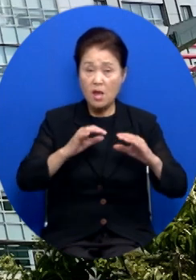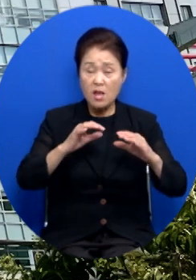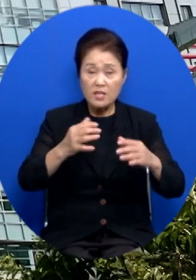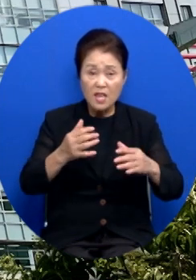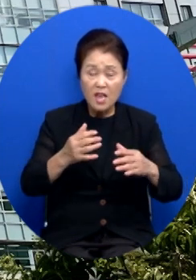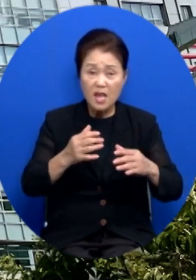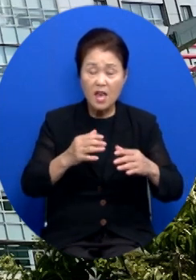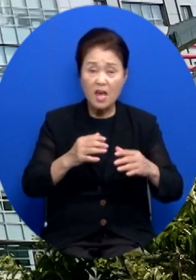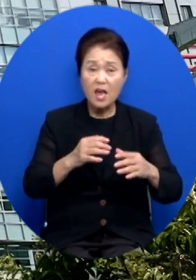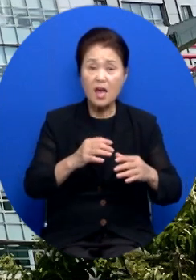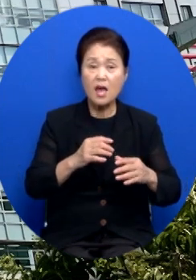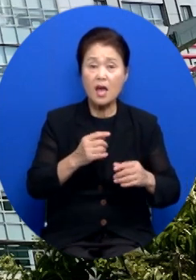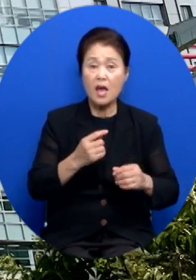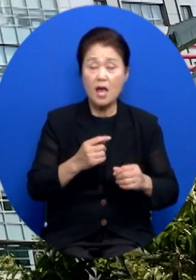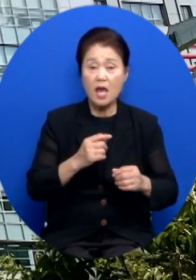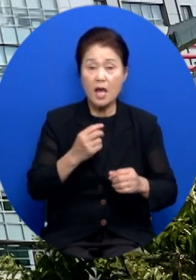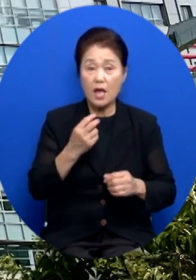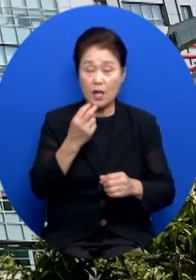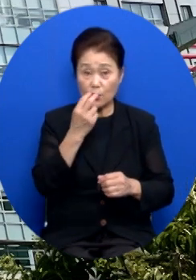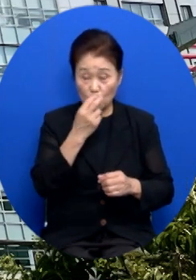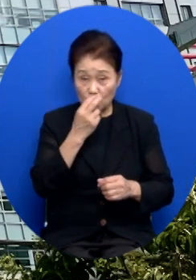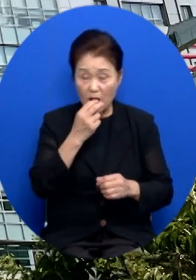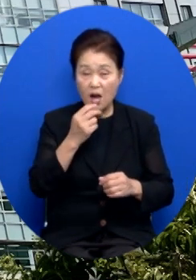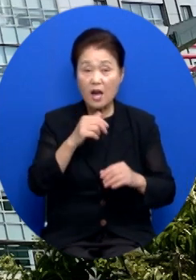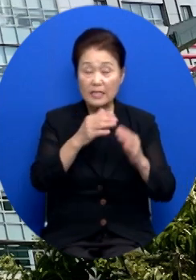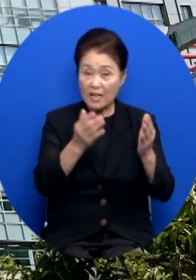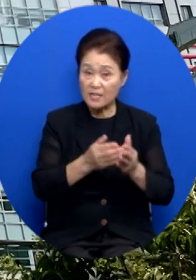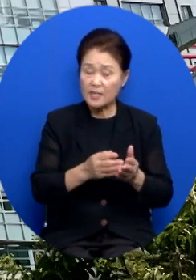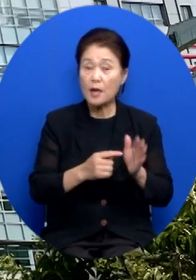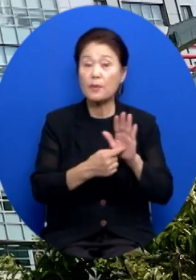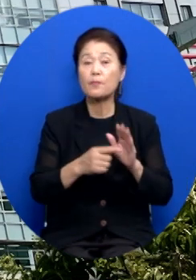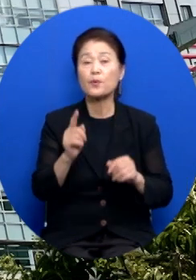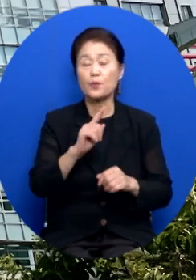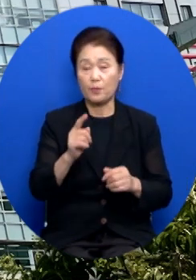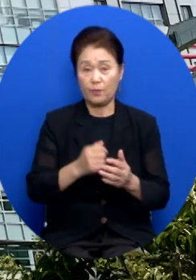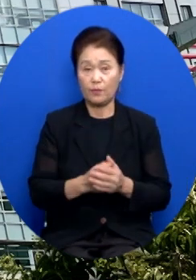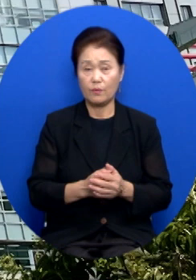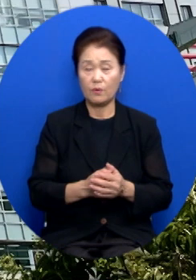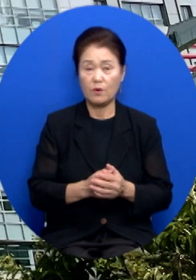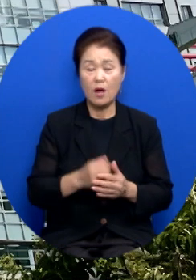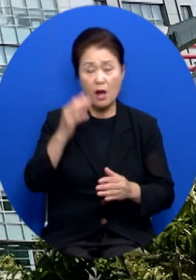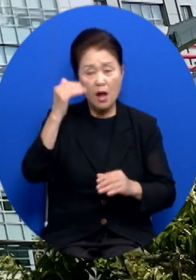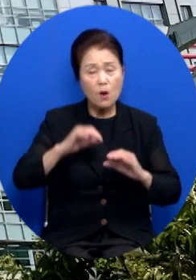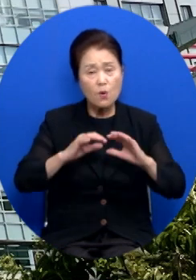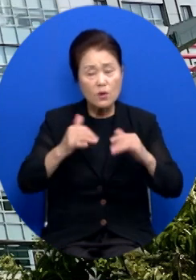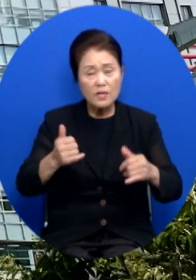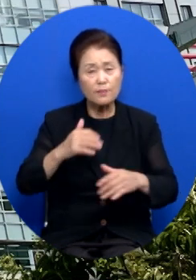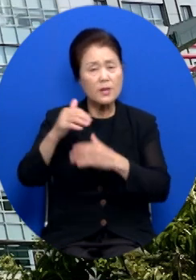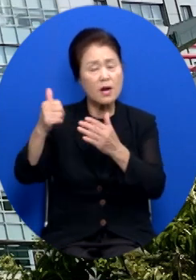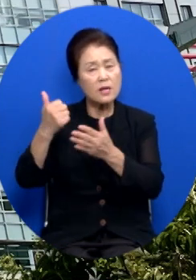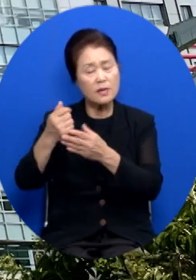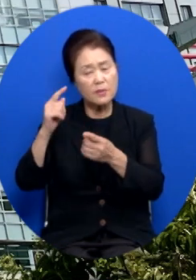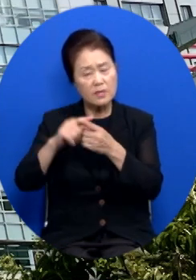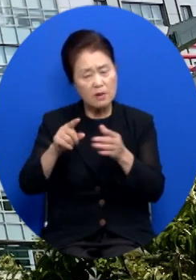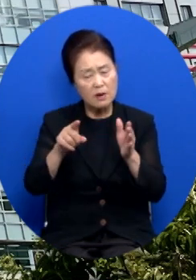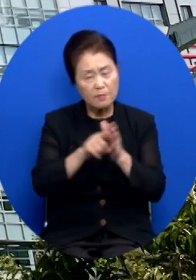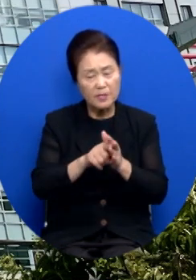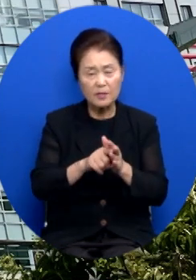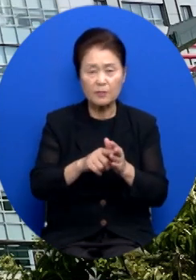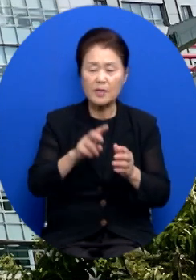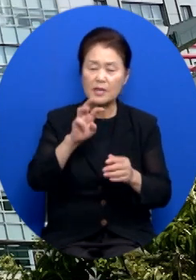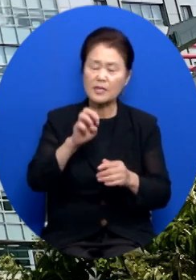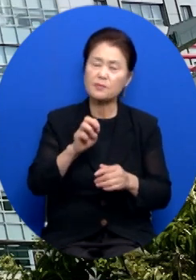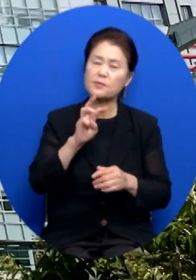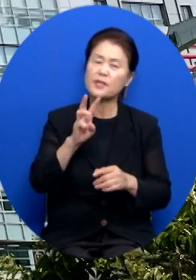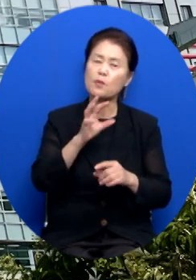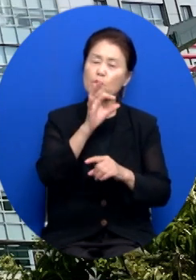기관 입소스가 세계 주요 26개 나라를 대상으로 조사한 결과 우리나라 사람들의 신적 존재에 관한 믿음은